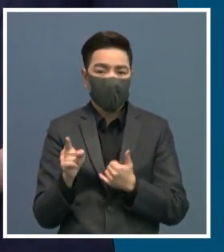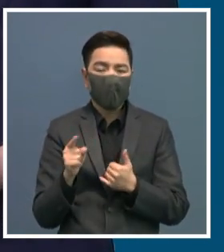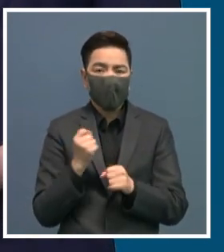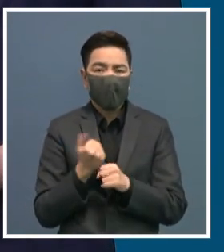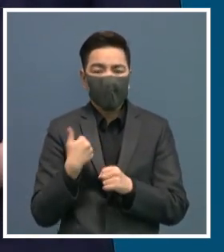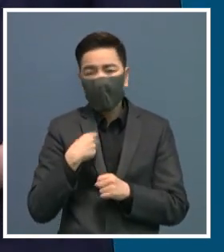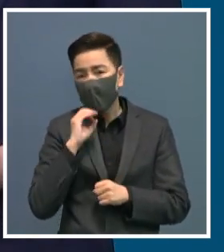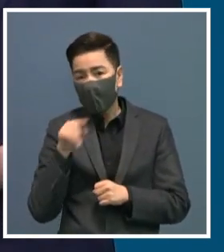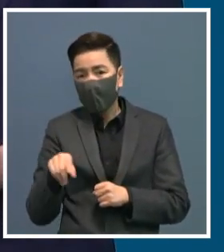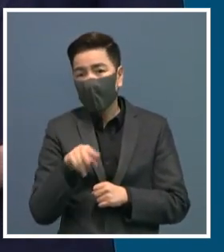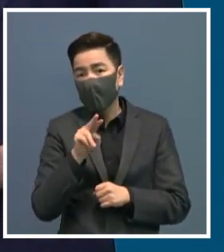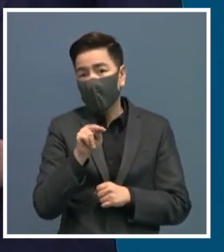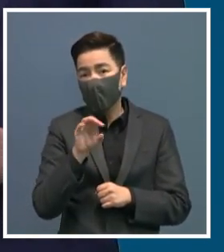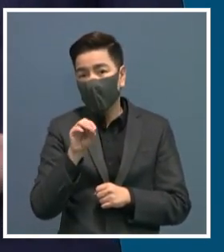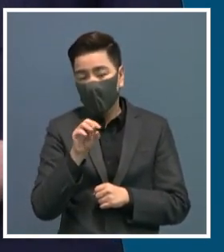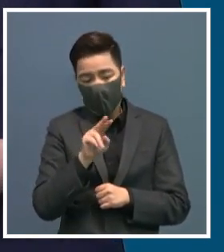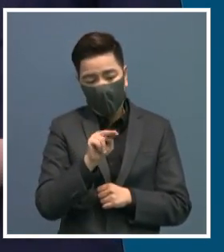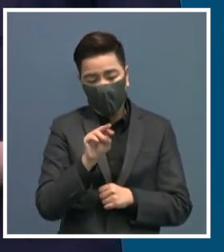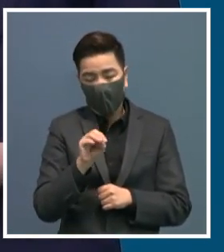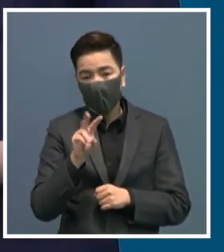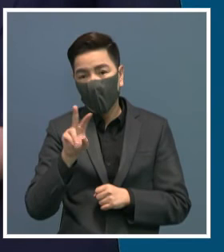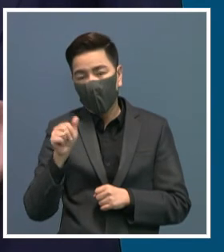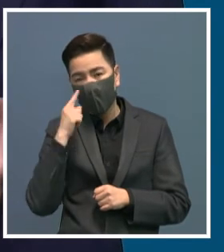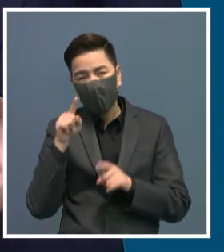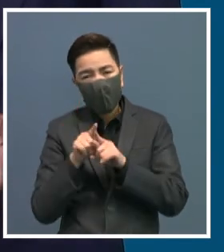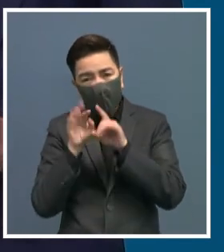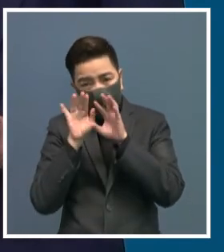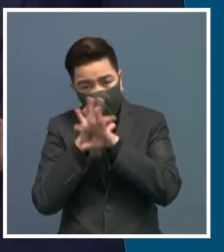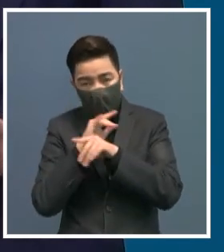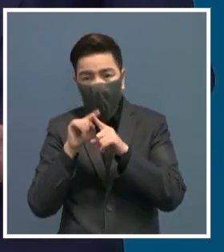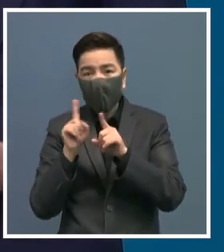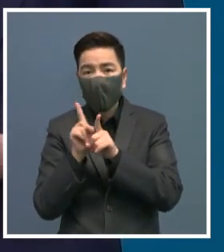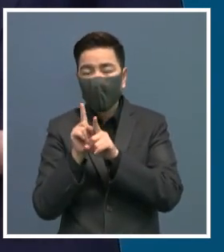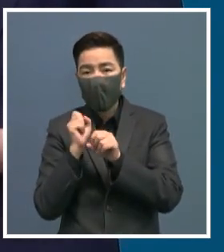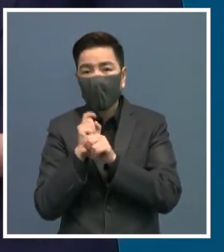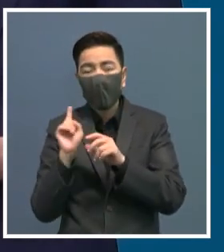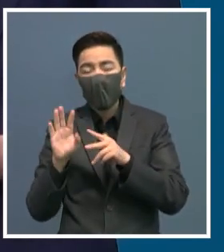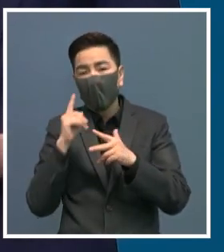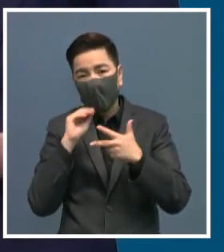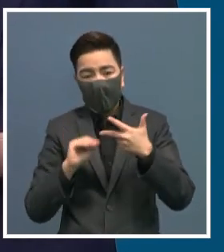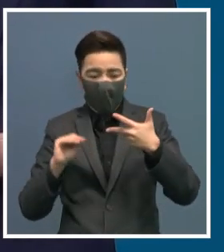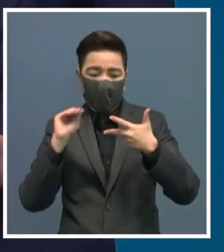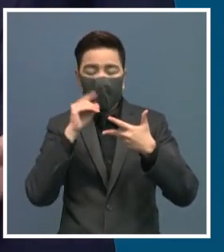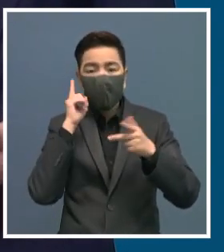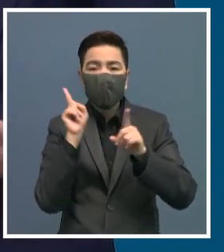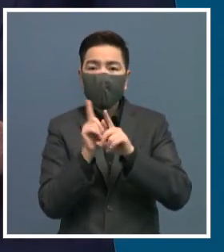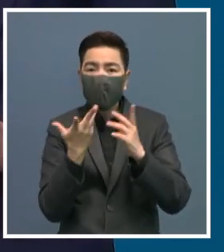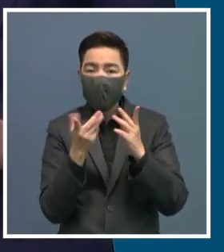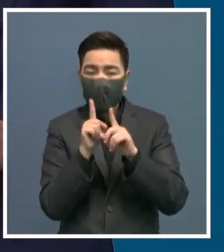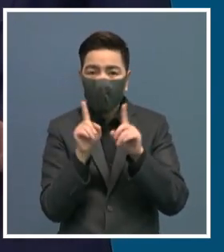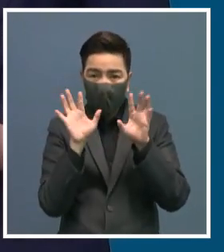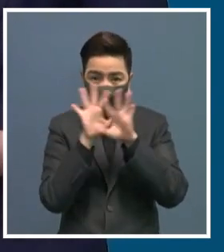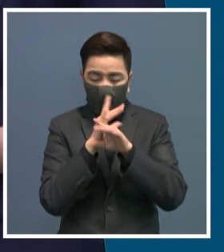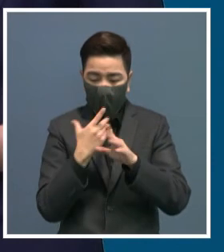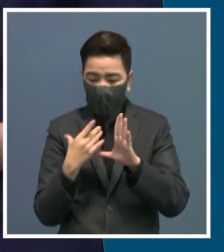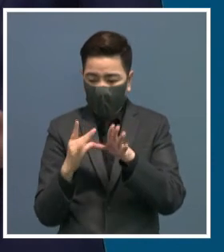มีการที่จะระบุว่าตัวนี้เนี่ยนวัตกรรมจะไปคล้ายๆกันกับตัวที่เป็นการสร้าง vectorของไวรัสแต่ว่าตัวนี้จะเป็นเรื่องของการ